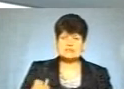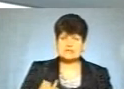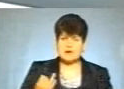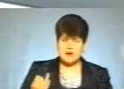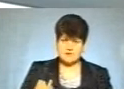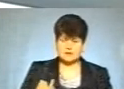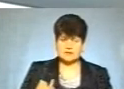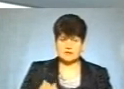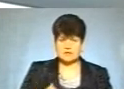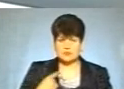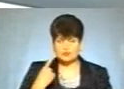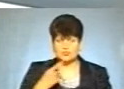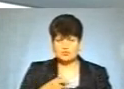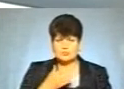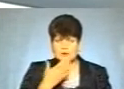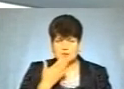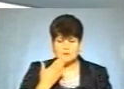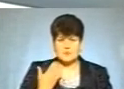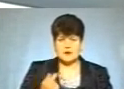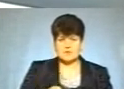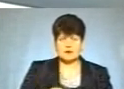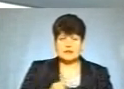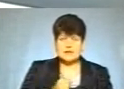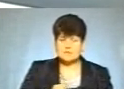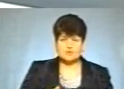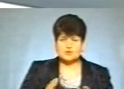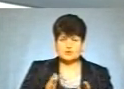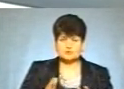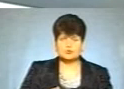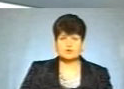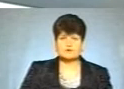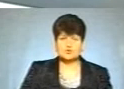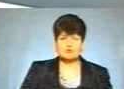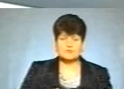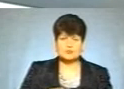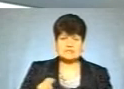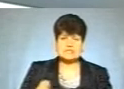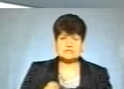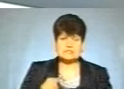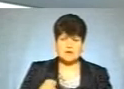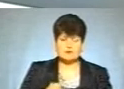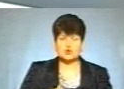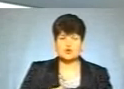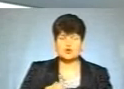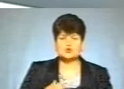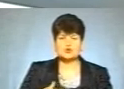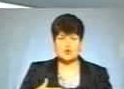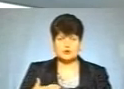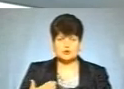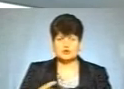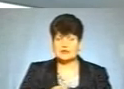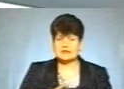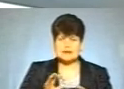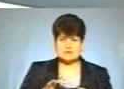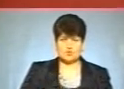я думаю, тут немає таких, не може бути в даному випадку зацікавленої сторони, щоб щодо